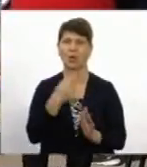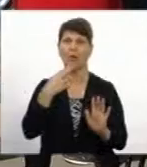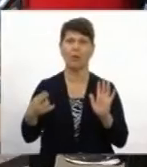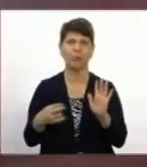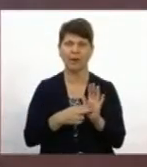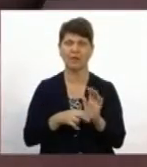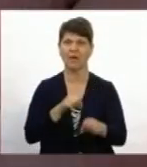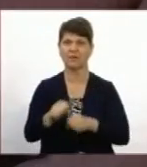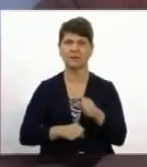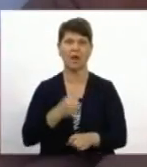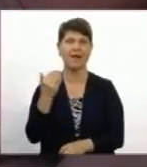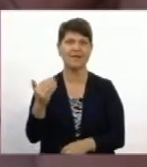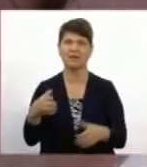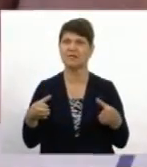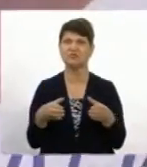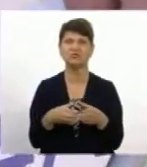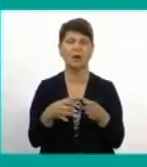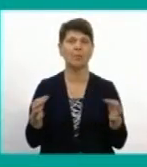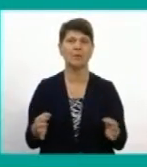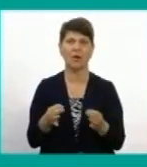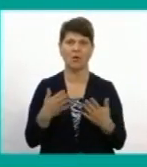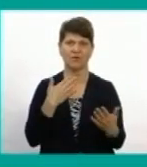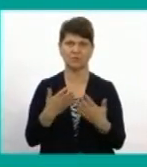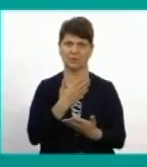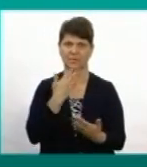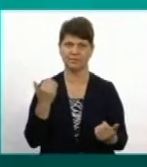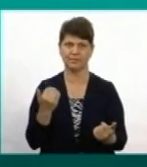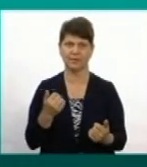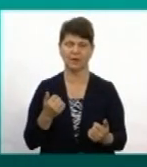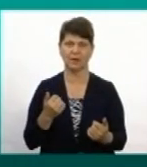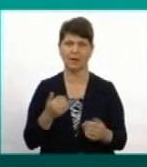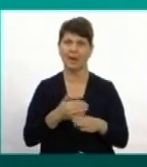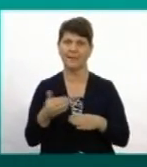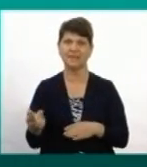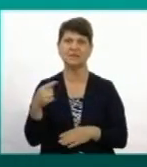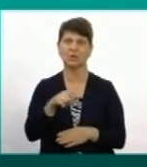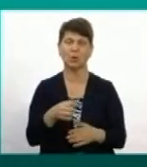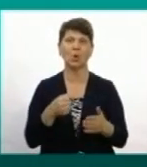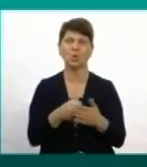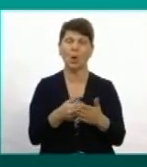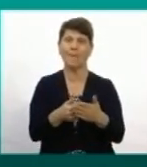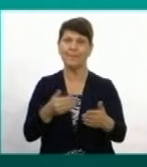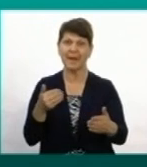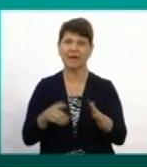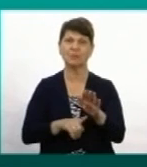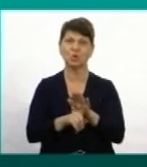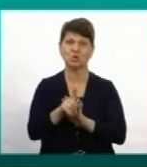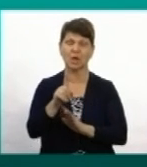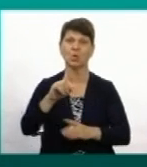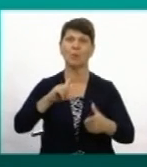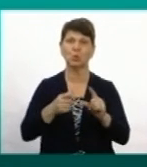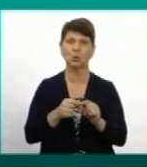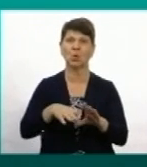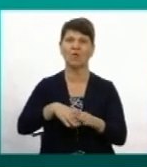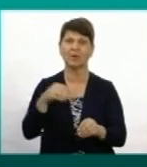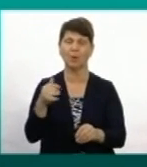велосипедів їхній штаб не має жодного відношення. Задовго до дня тиші перед початком першого туру виборів у